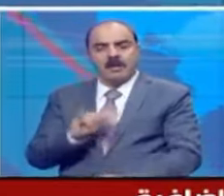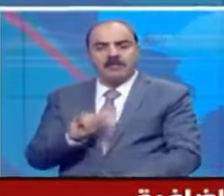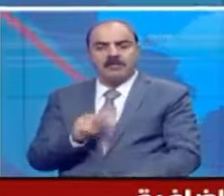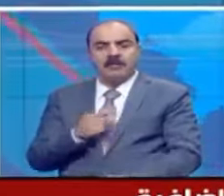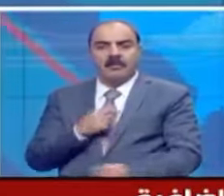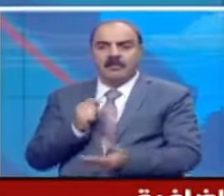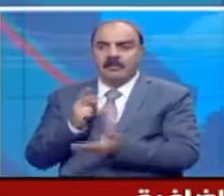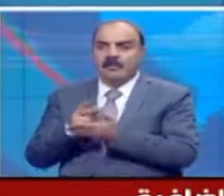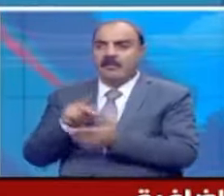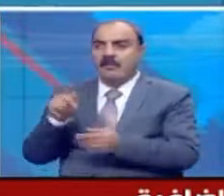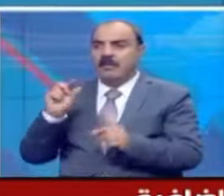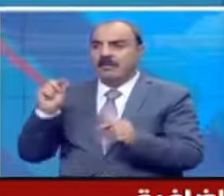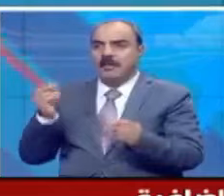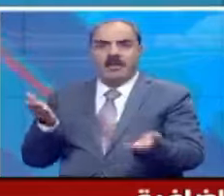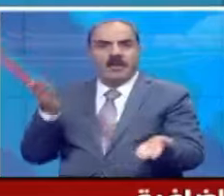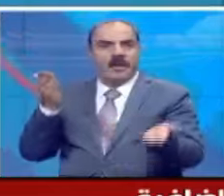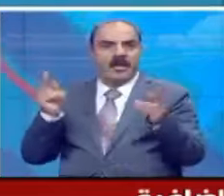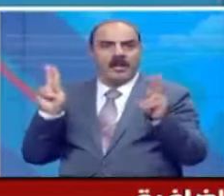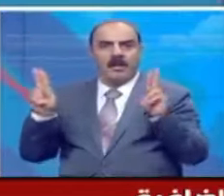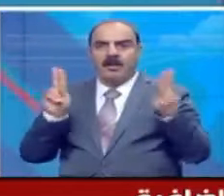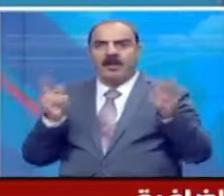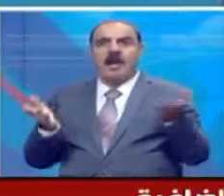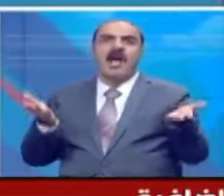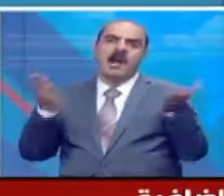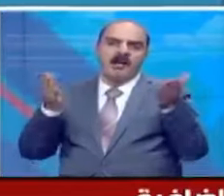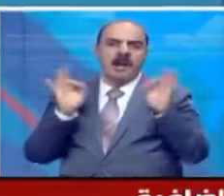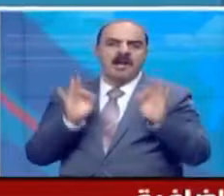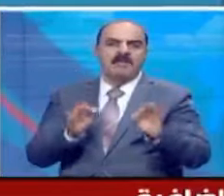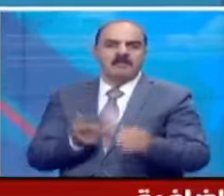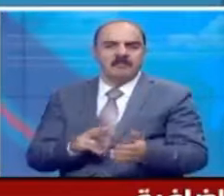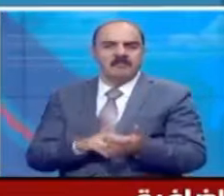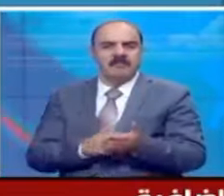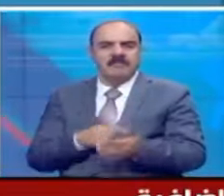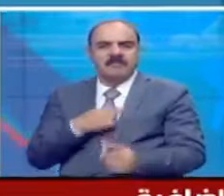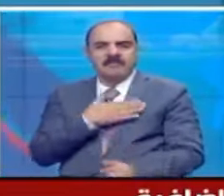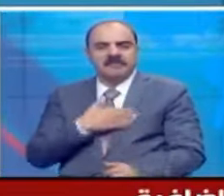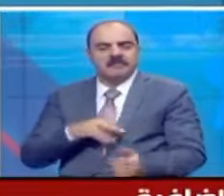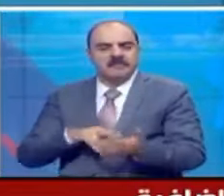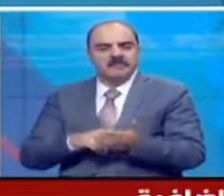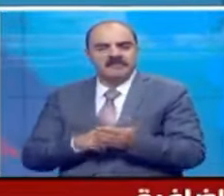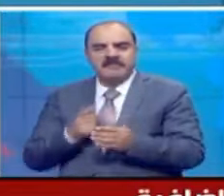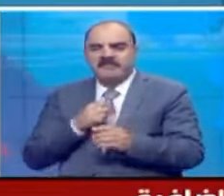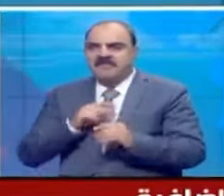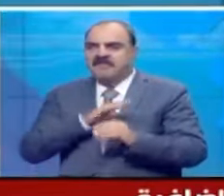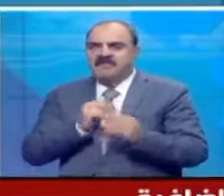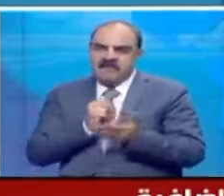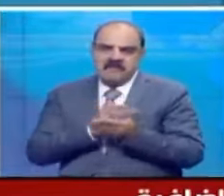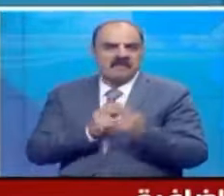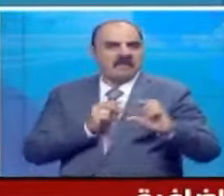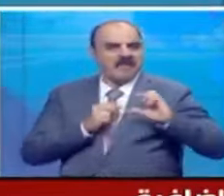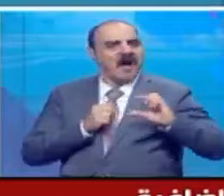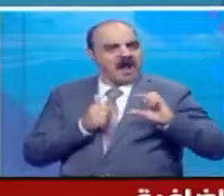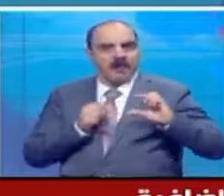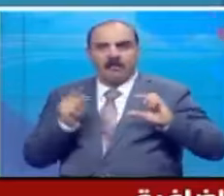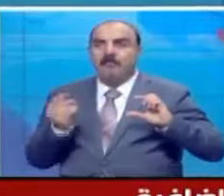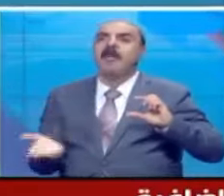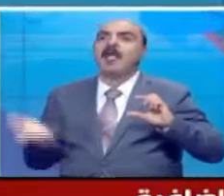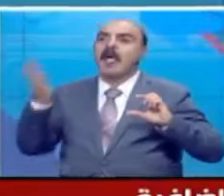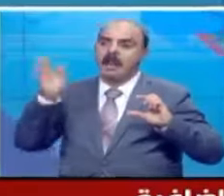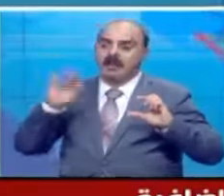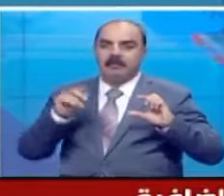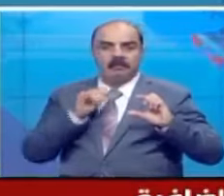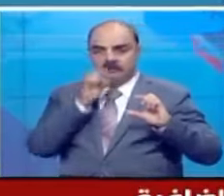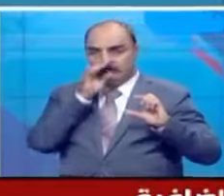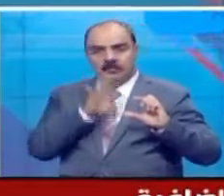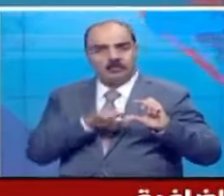عدم انضباط في الأسواق، ففيما يتعلق بهذا الأمر ما الذي يتوجب فعله كي تؤتي تلك القرارات ثمارها في رفع العبء